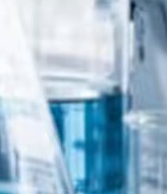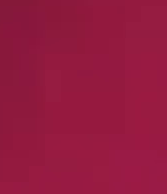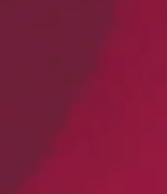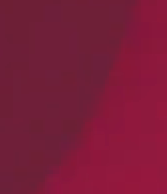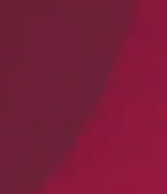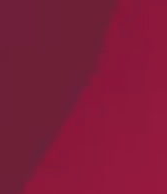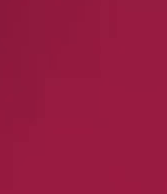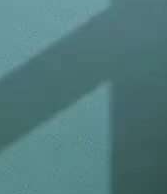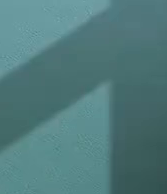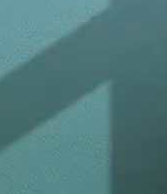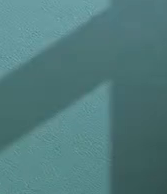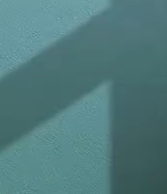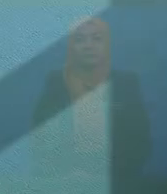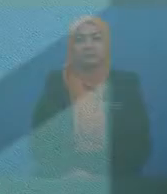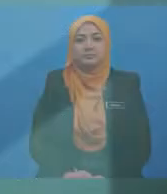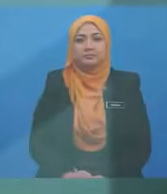hai hai